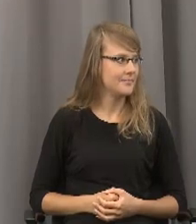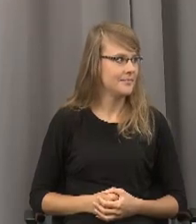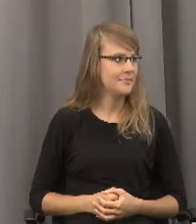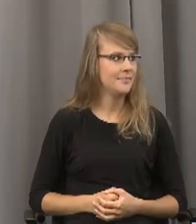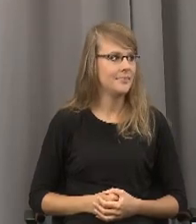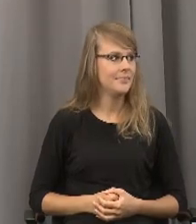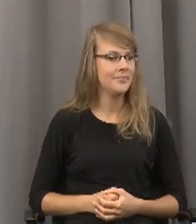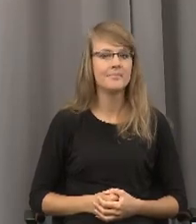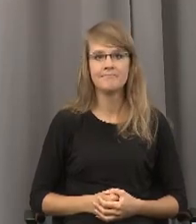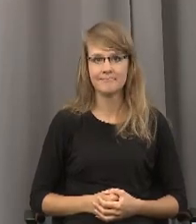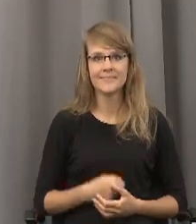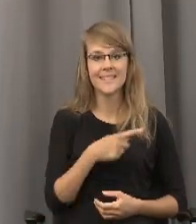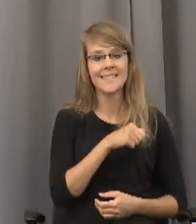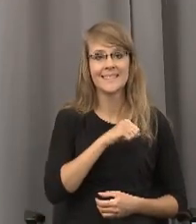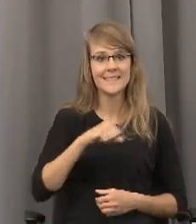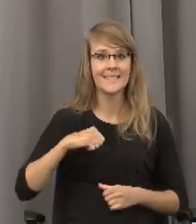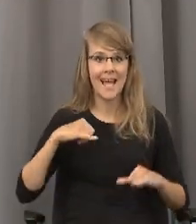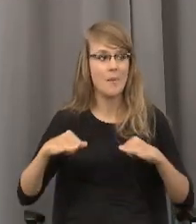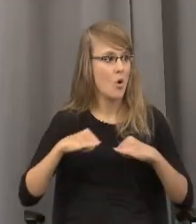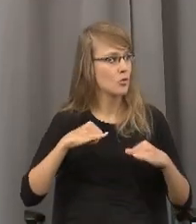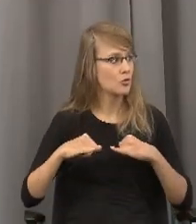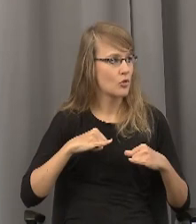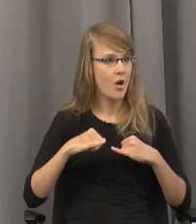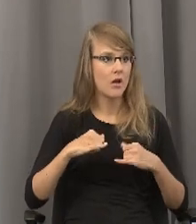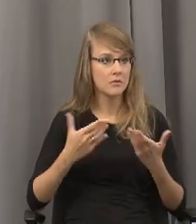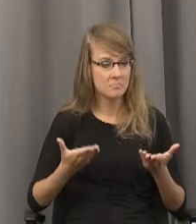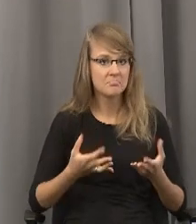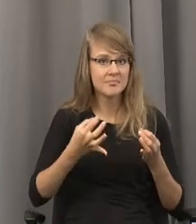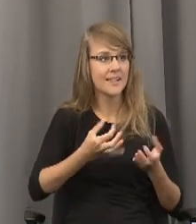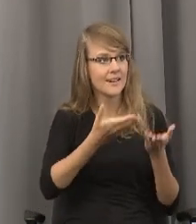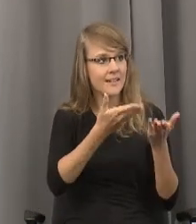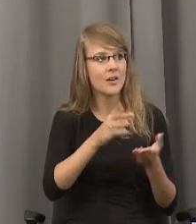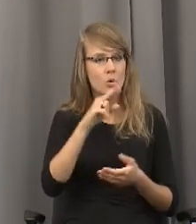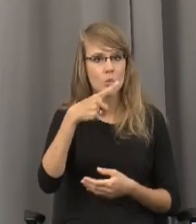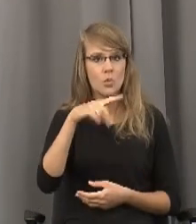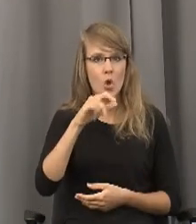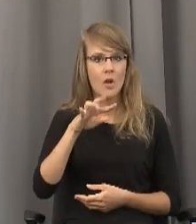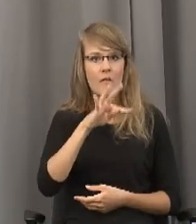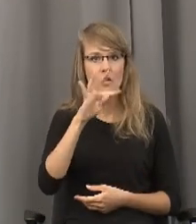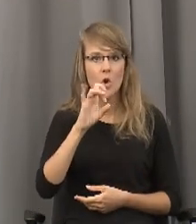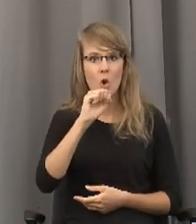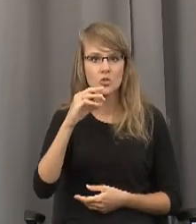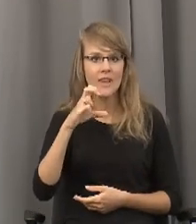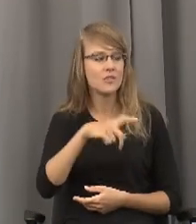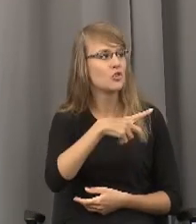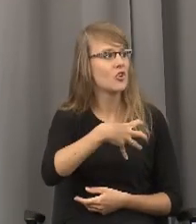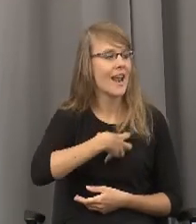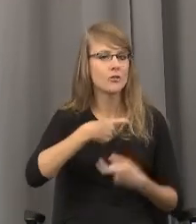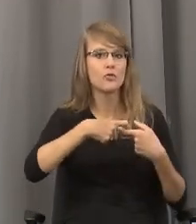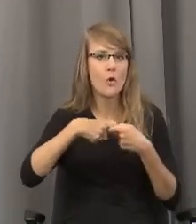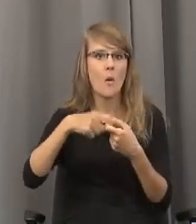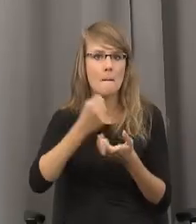Dobrze, samorządy zostały wywołane. W związku z tym oddaję głos panu Rudolfowi Borusiewiczowi, dyrektorowi Związku Powiatów